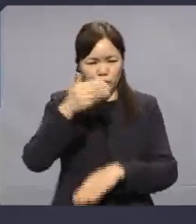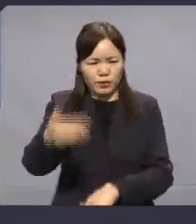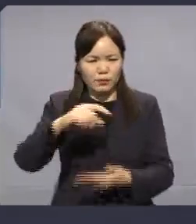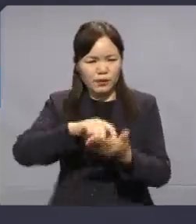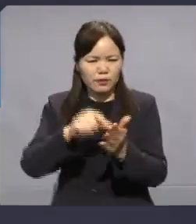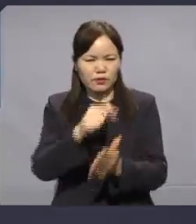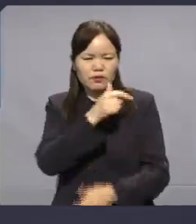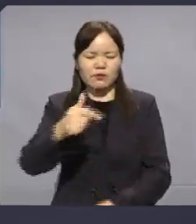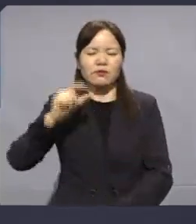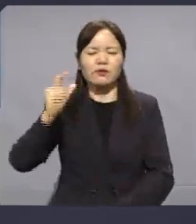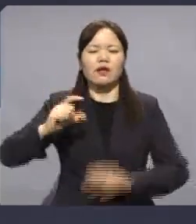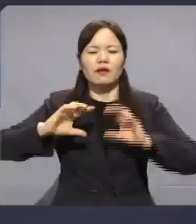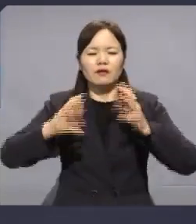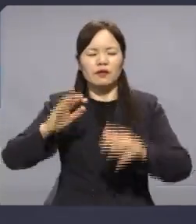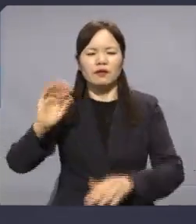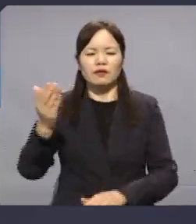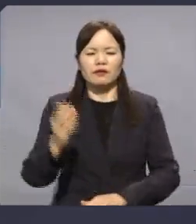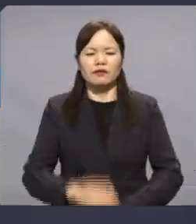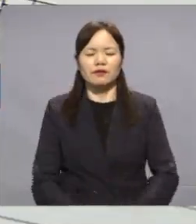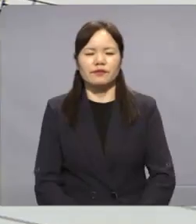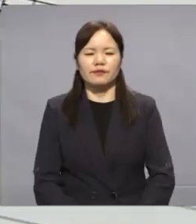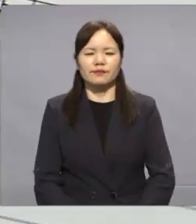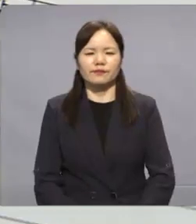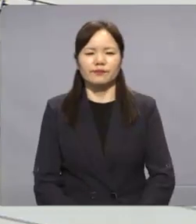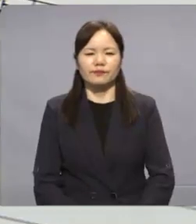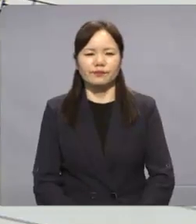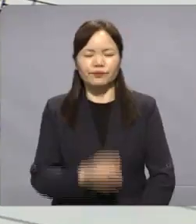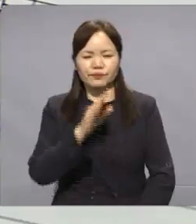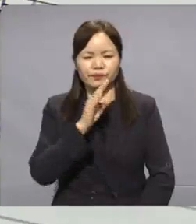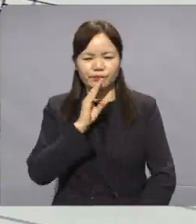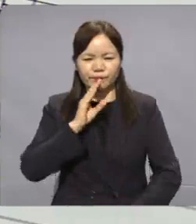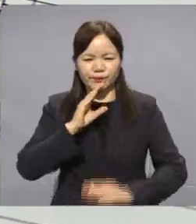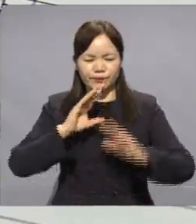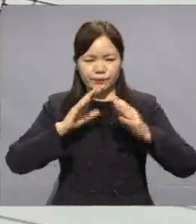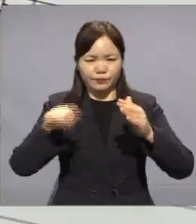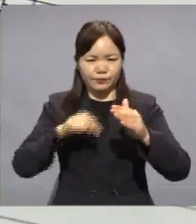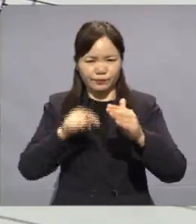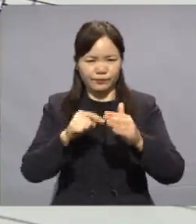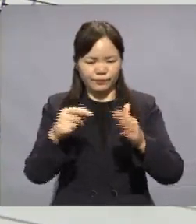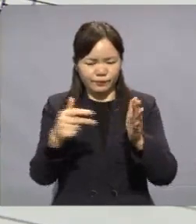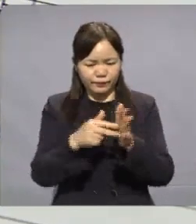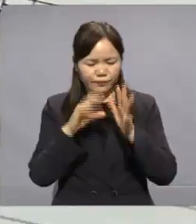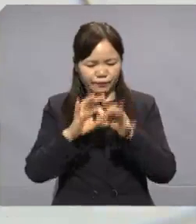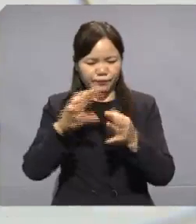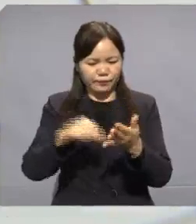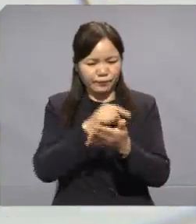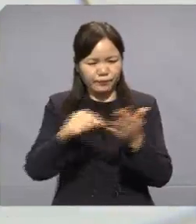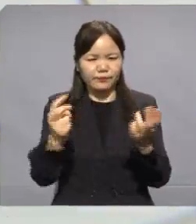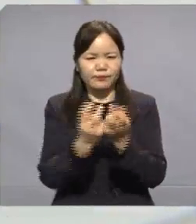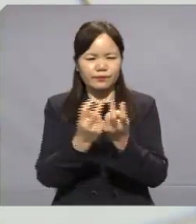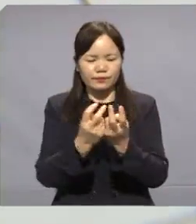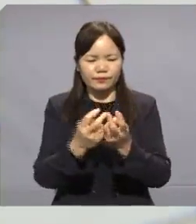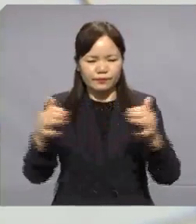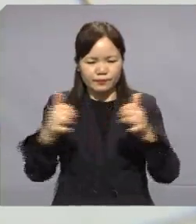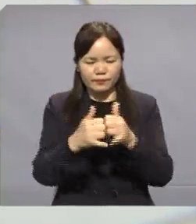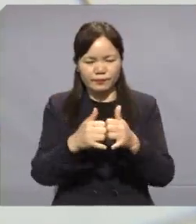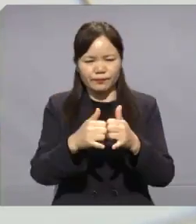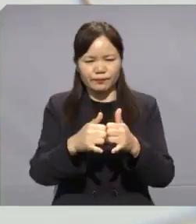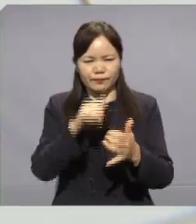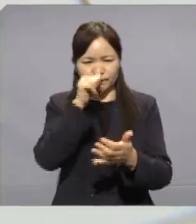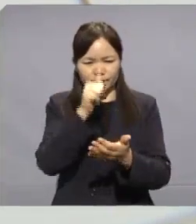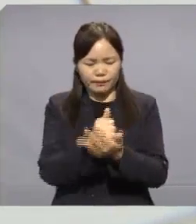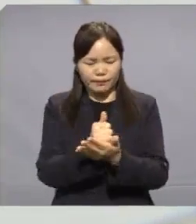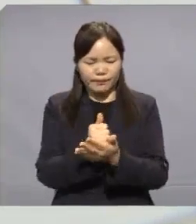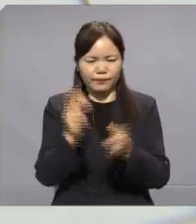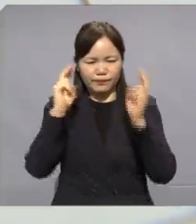크고 강한 국가가 되었습니다. 실제 국내 재단을 통한 변제 방식에 전범 기업 참여는